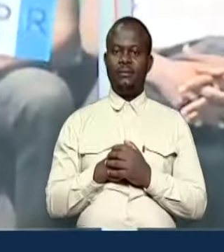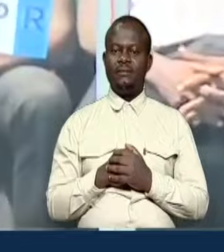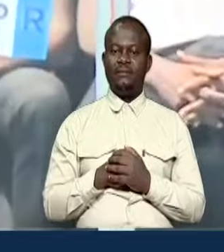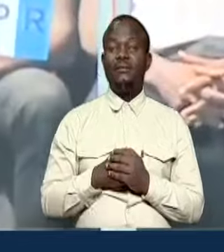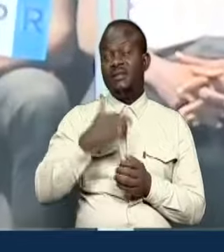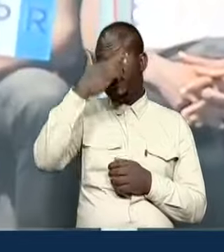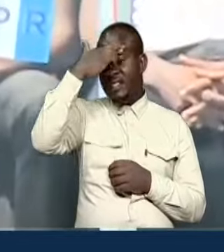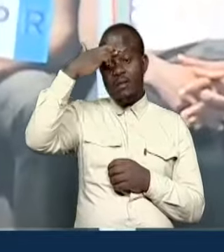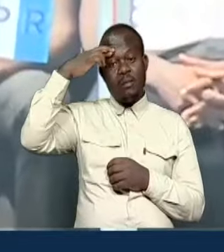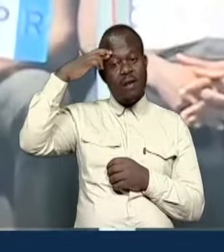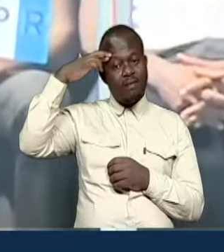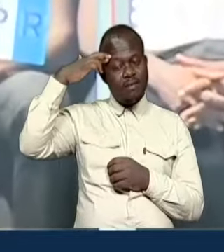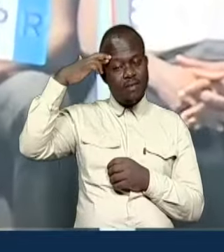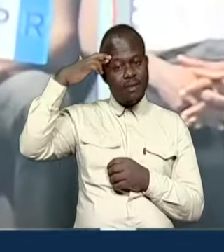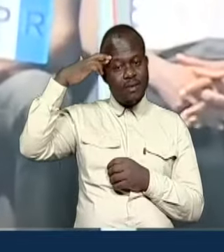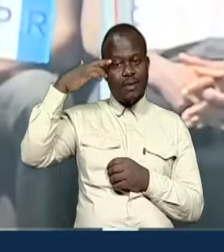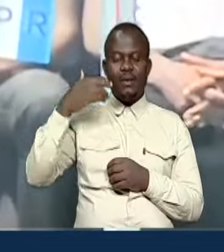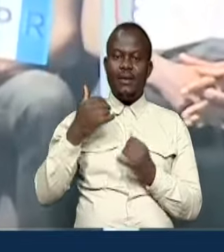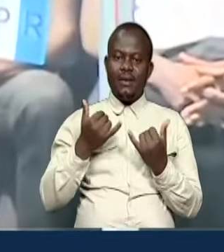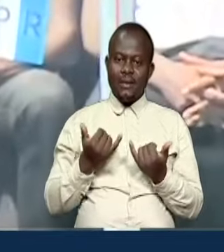niyo mpamvu